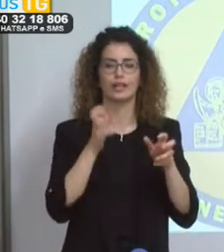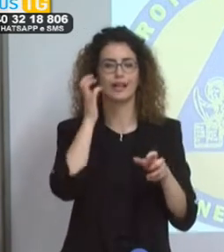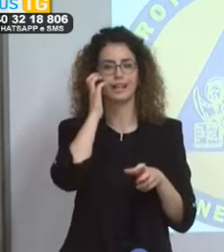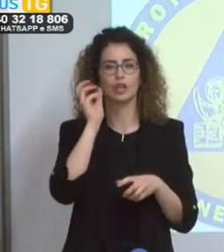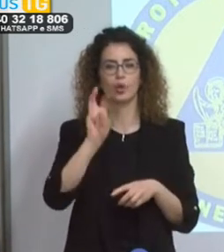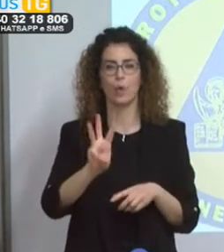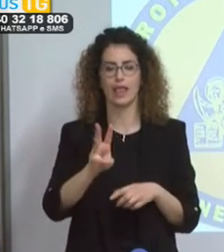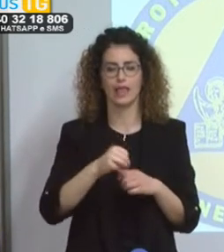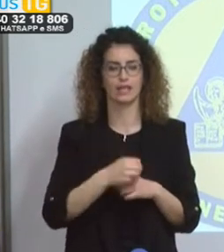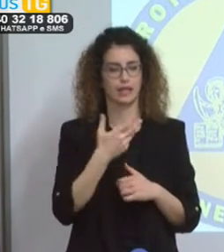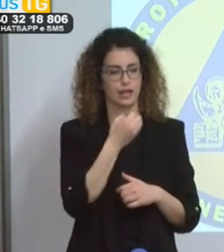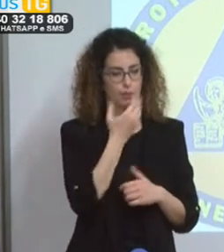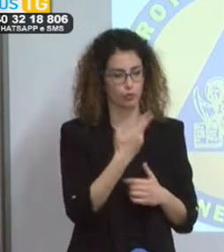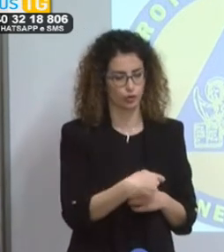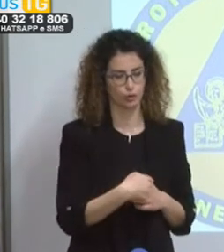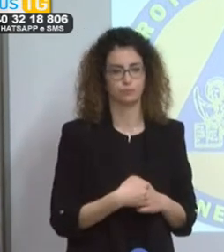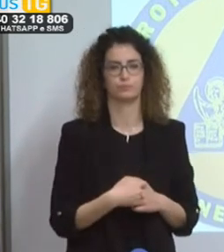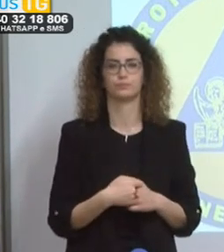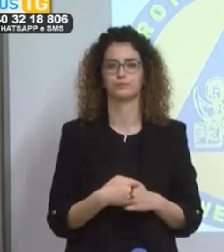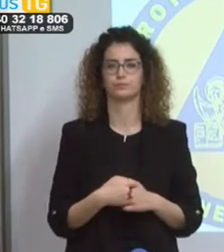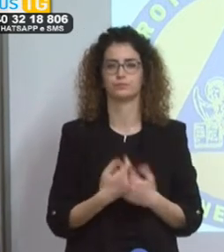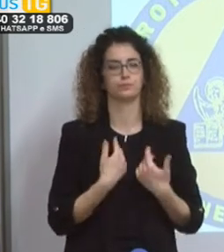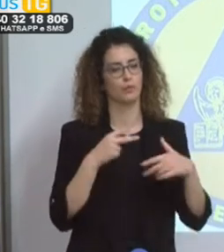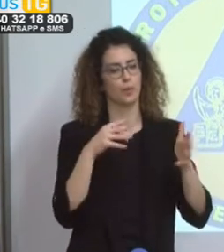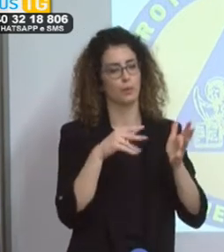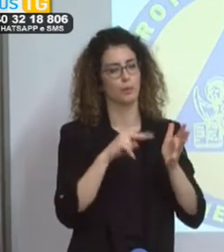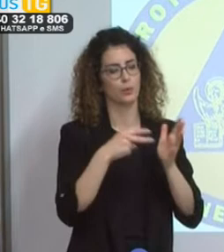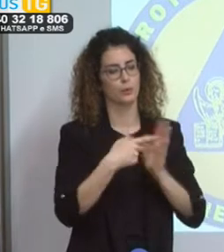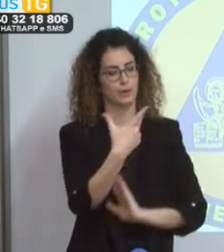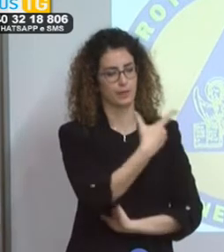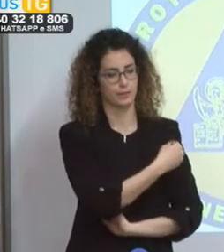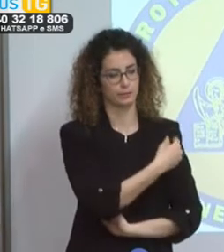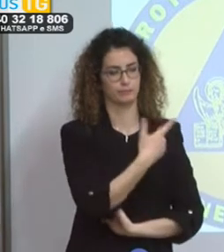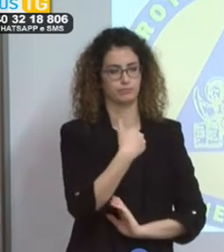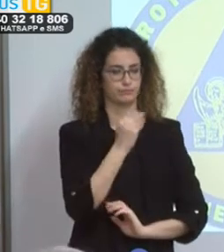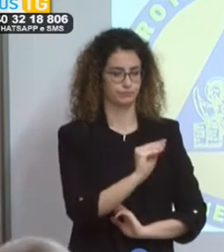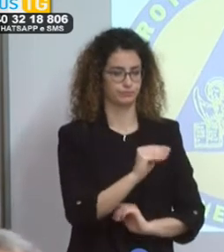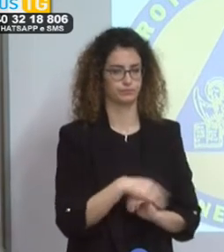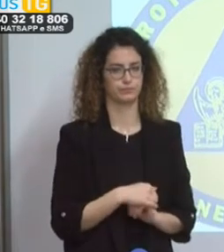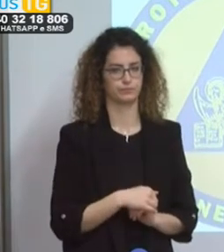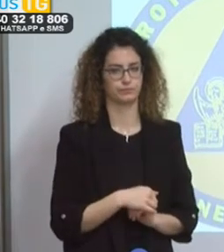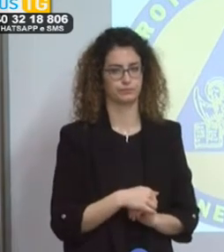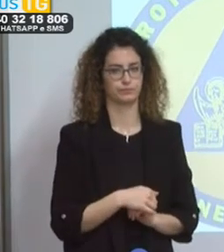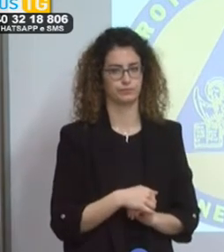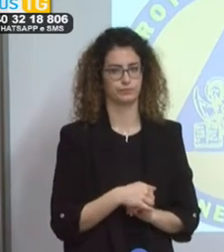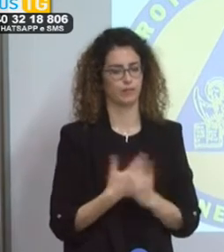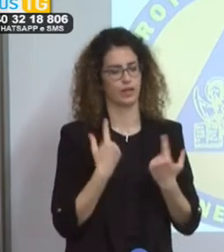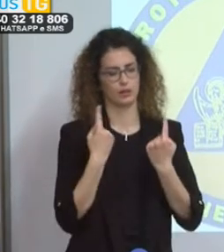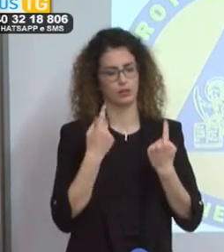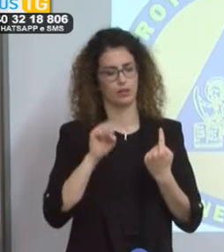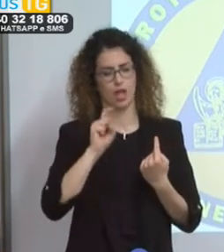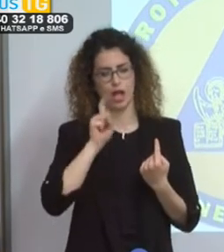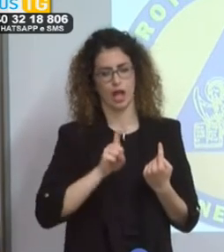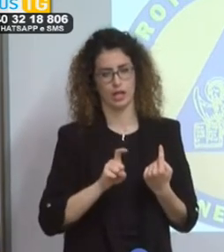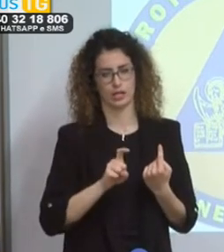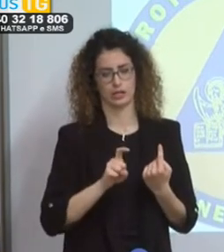Grazie, buongiorno Presidente. Buongiorno. Tornando al problema dei vaccini, volevo farle questa domanda. Al di là del caso, diciamo, specifico di AstraZeneca, di cui